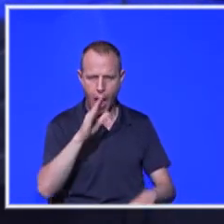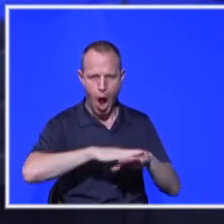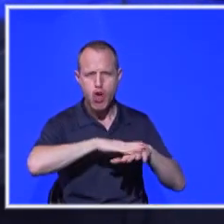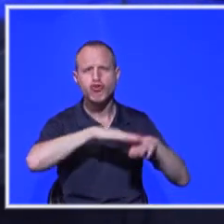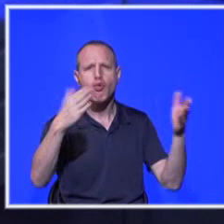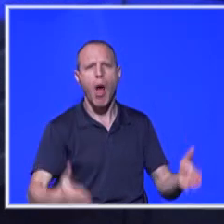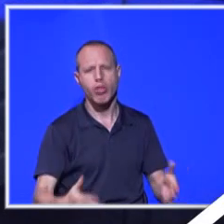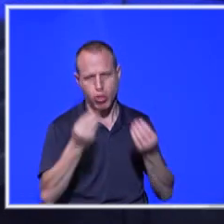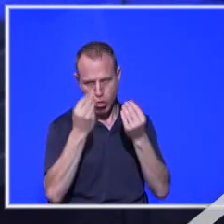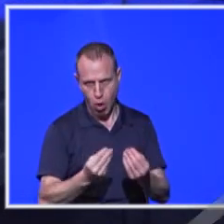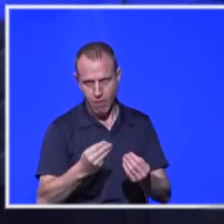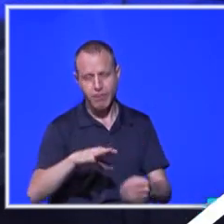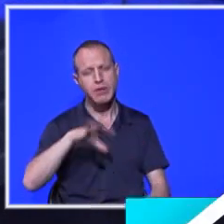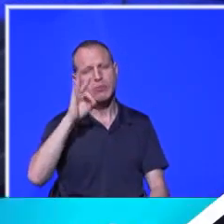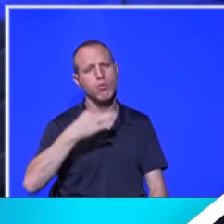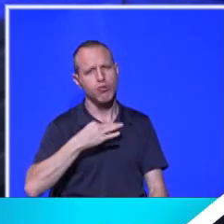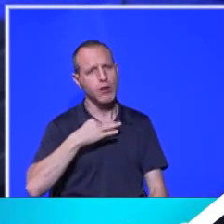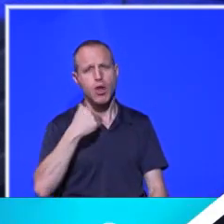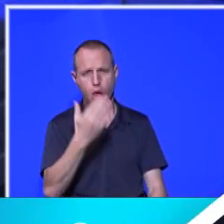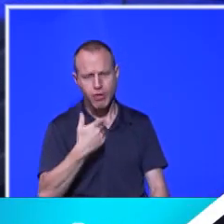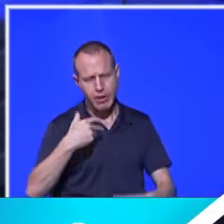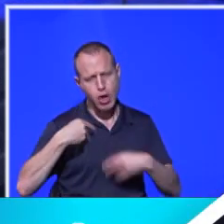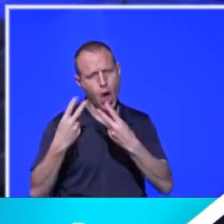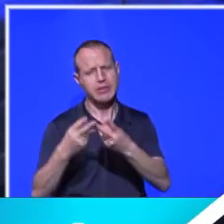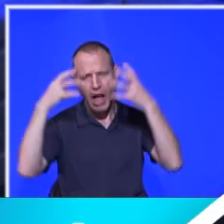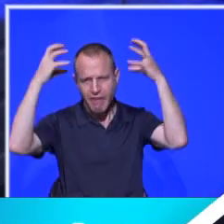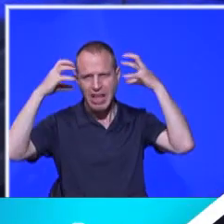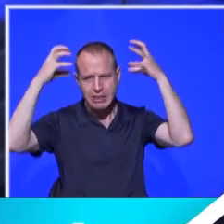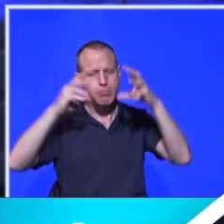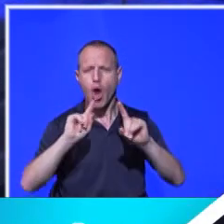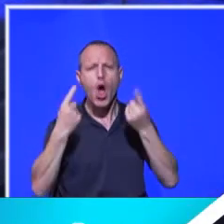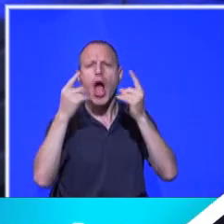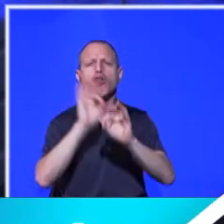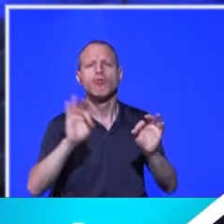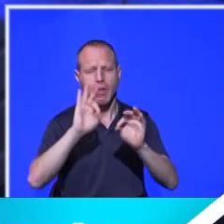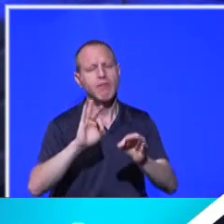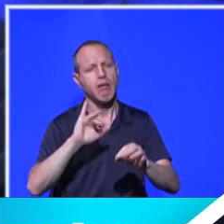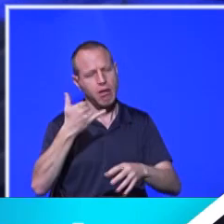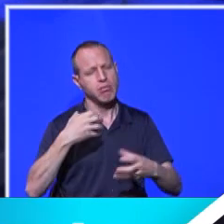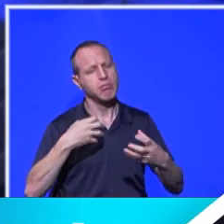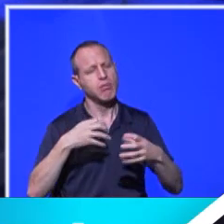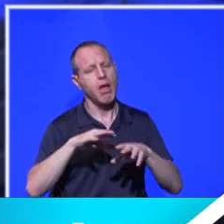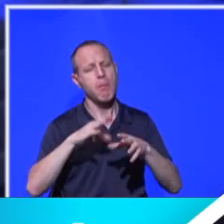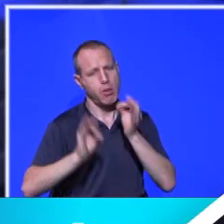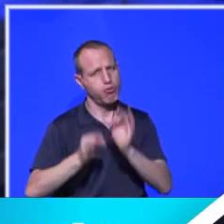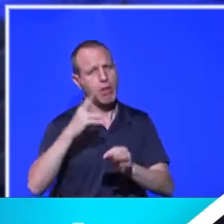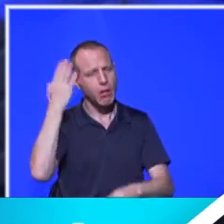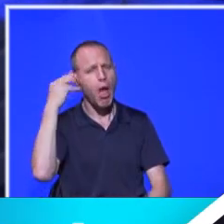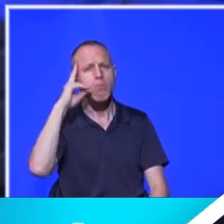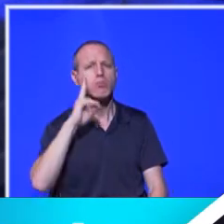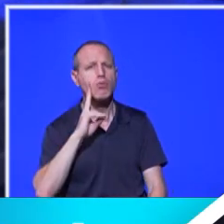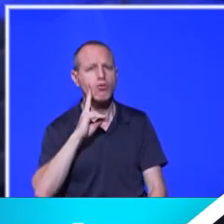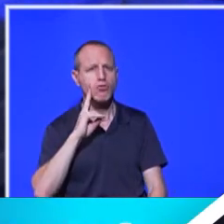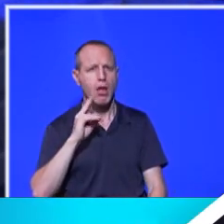השולחן, טוב, יצביעו בשבילי, לא טוב, אני חוזר על הכבשים, לא קרה שום דבר. כן, המחזה בית משפט מביש, בהחלט, בושה. אתה יודע,